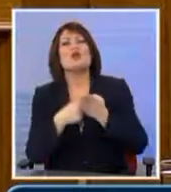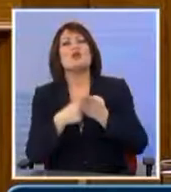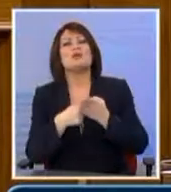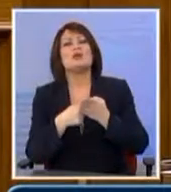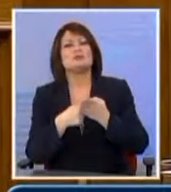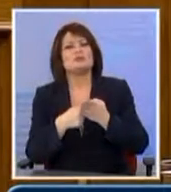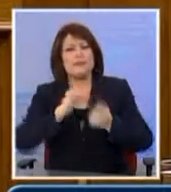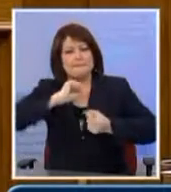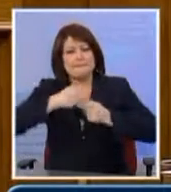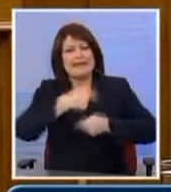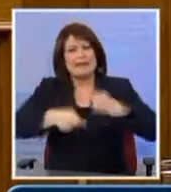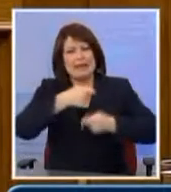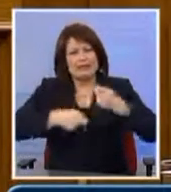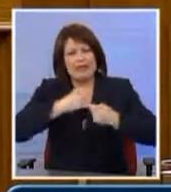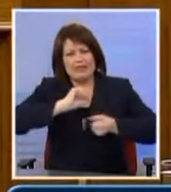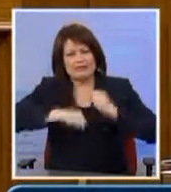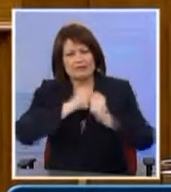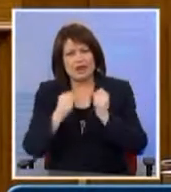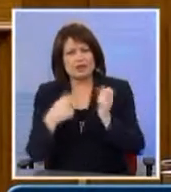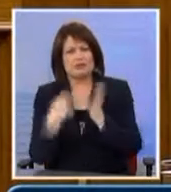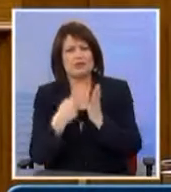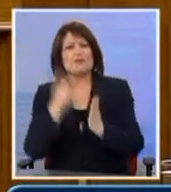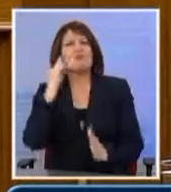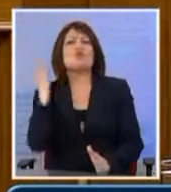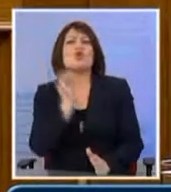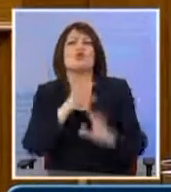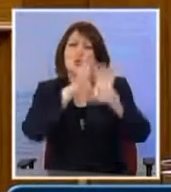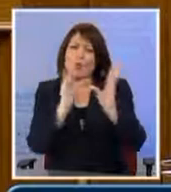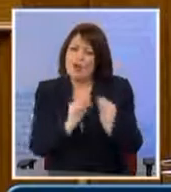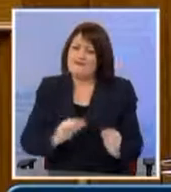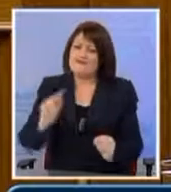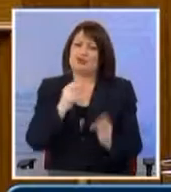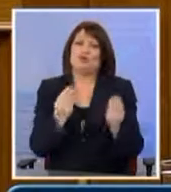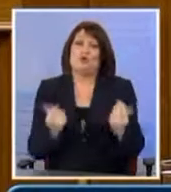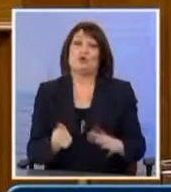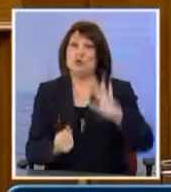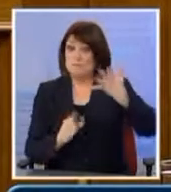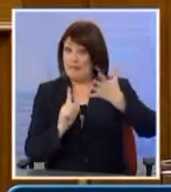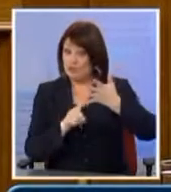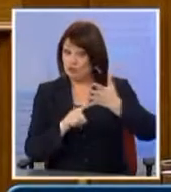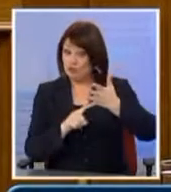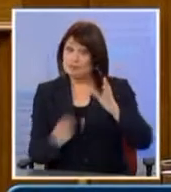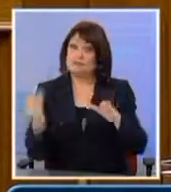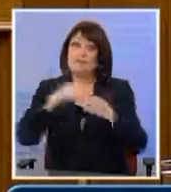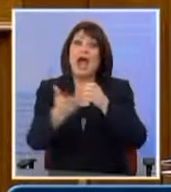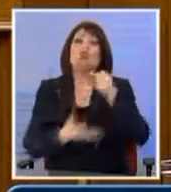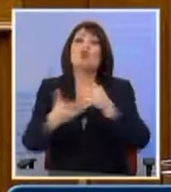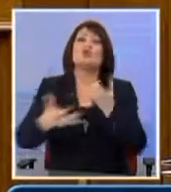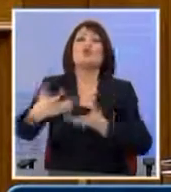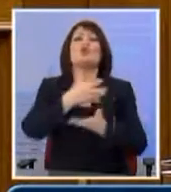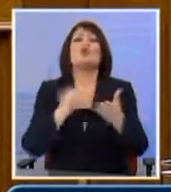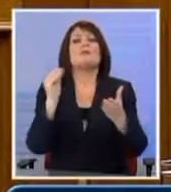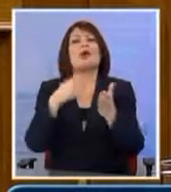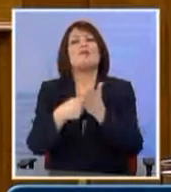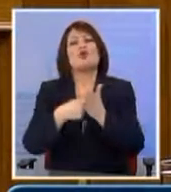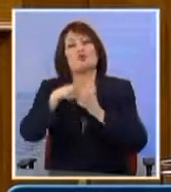της επιχειρηματικής δραστηριότητας, η οποία πλέον θα αντιμετωπίζεται με ενιαίο και κοινό τρόπο. Πέμπτον, εντάσσει το αγροτικό εισόδημα στο